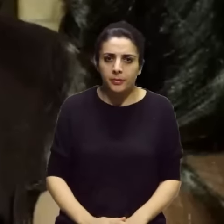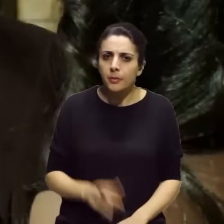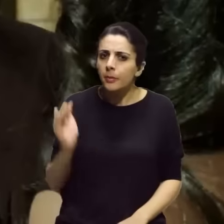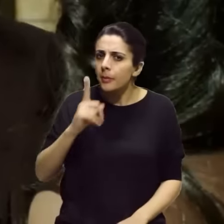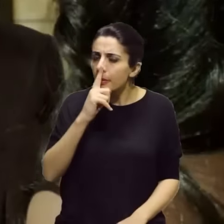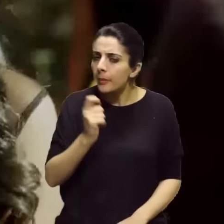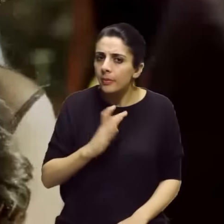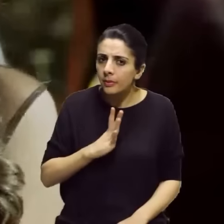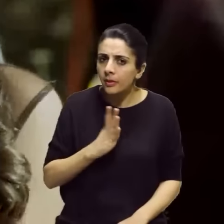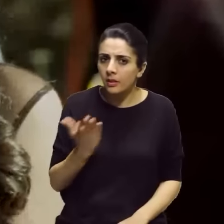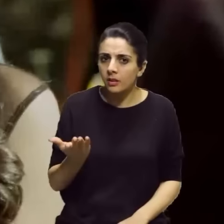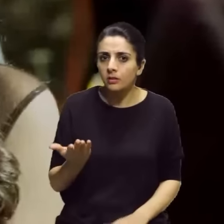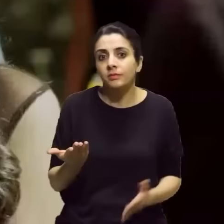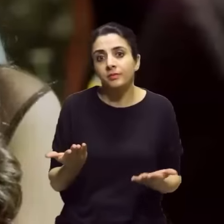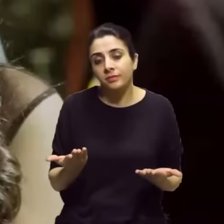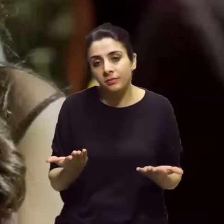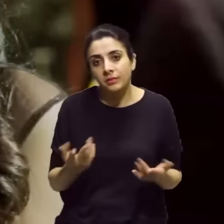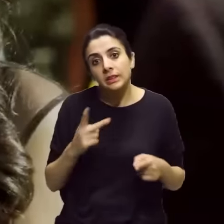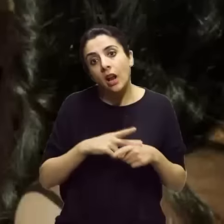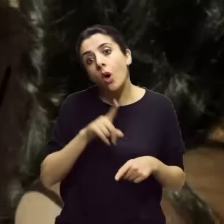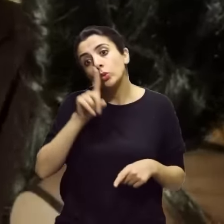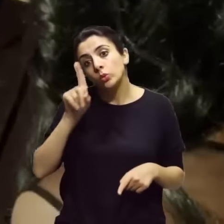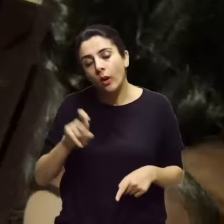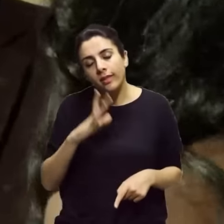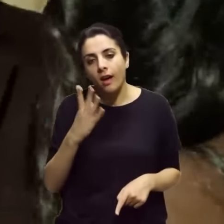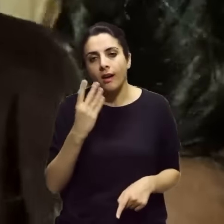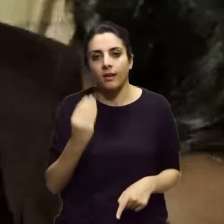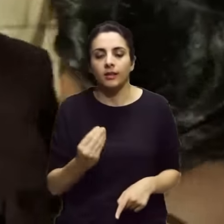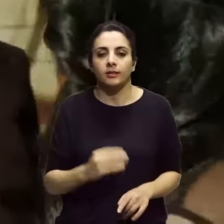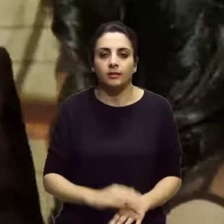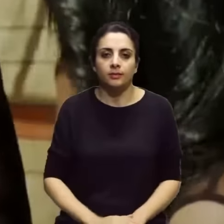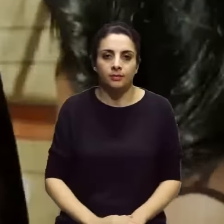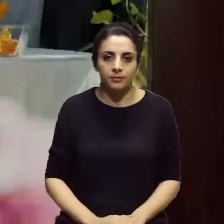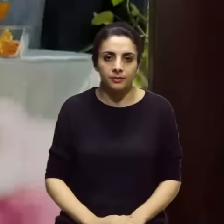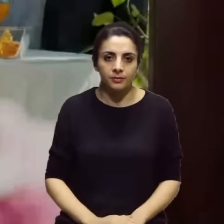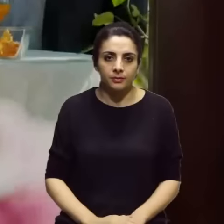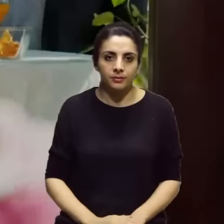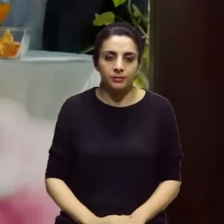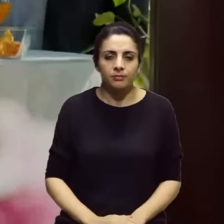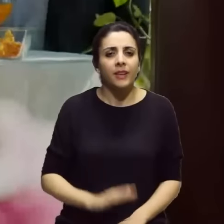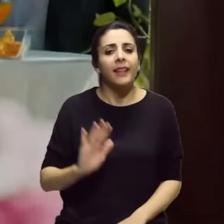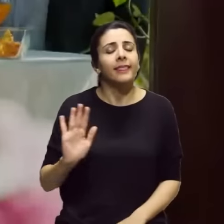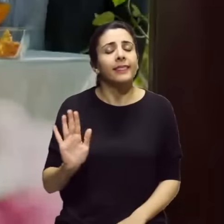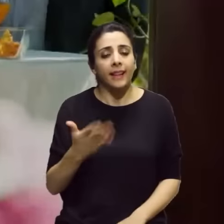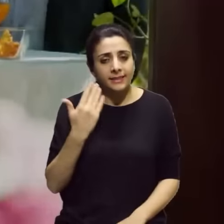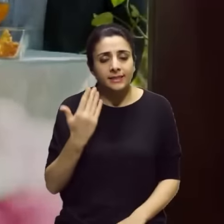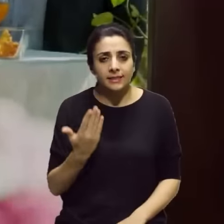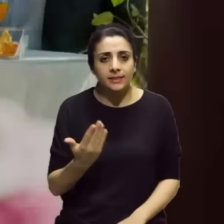Bunun ne işi var burada? Yani bunu Zeyno'ya sorsam daha iyi olur. Ya neyse boş verin.